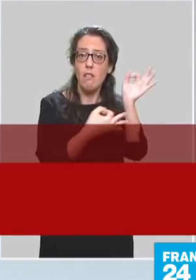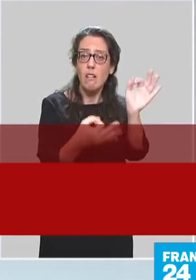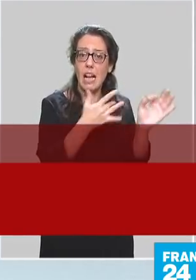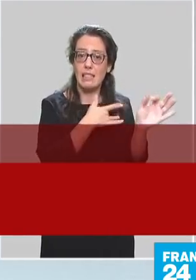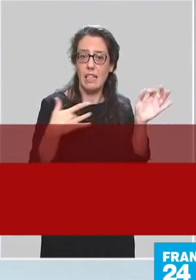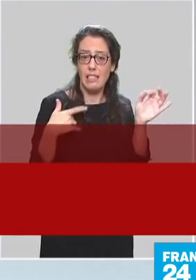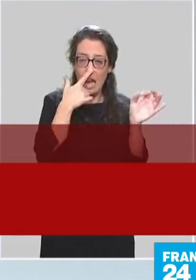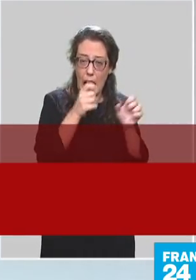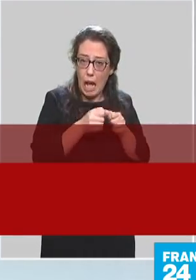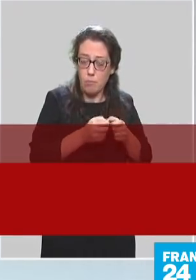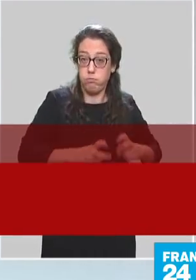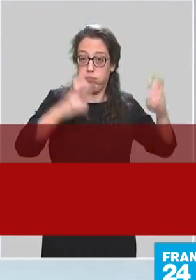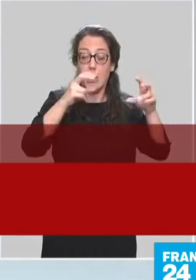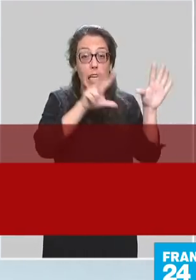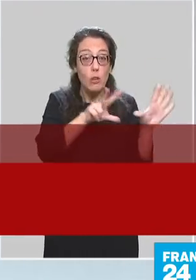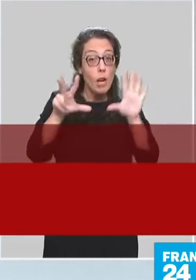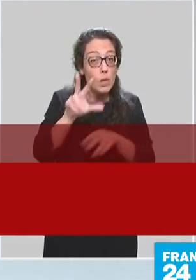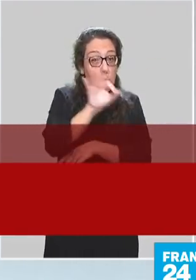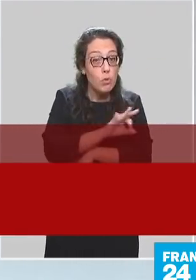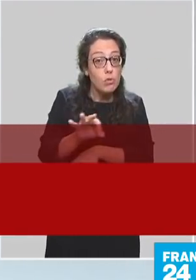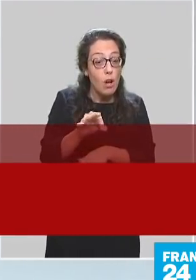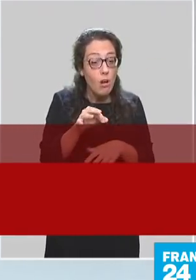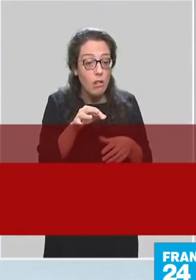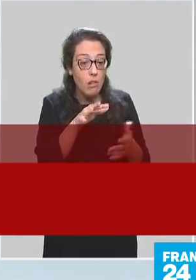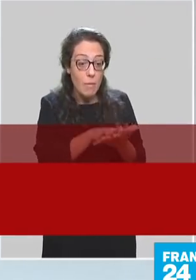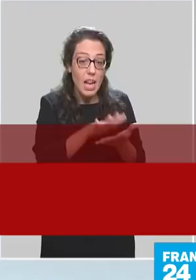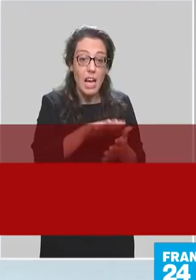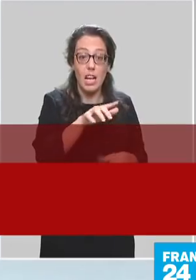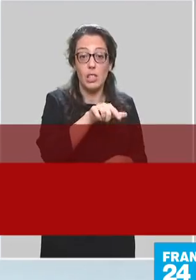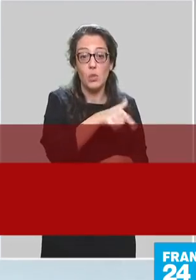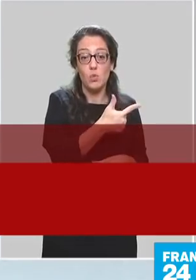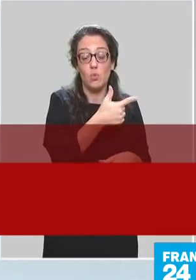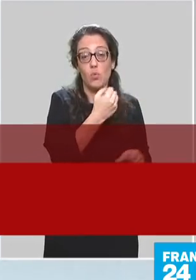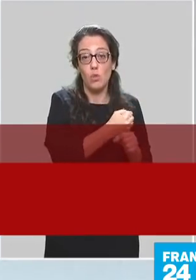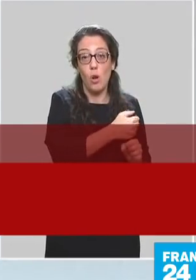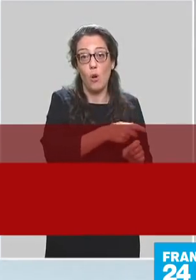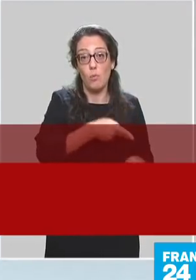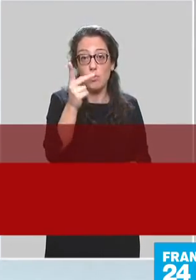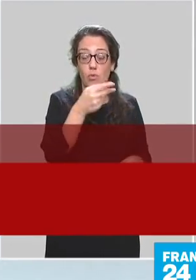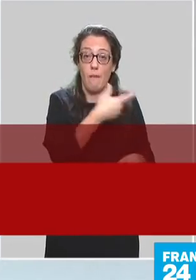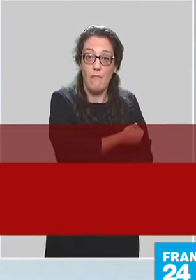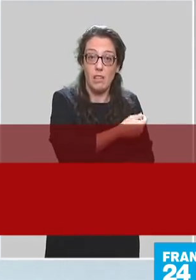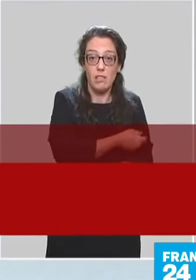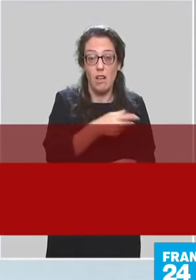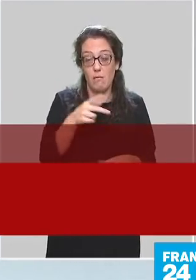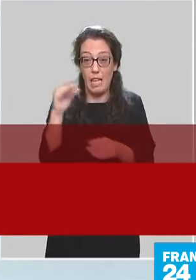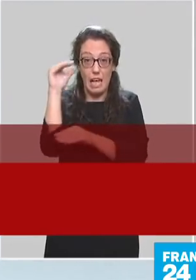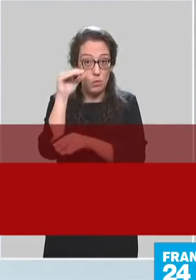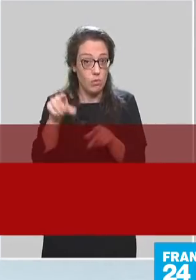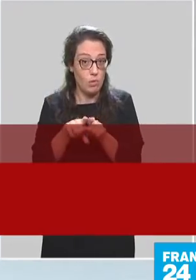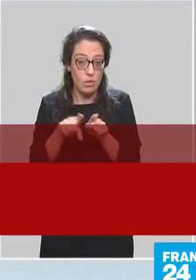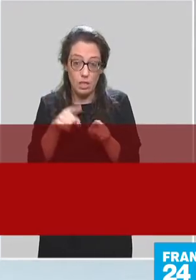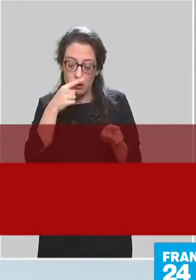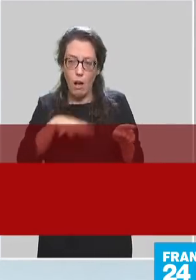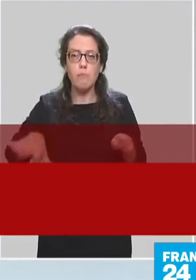élevés en Europe, 88% des 12 ans et plus sont vaccinés, 9 adultes sur 10 font partie de ces efforts à